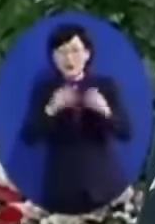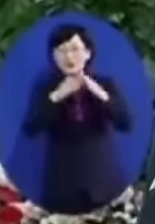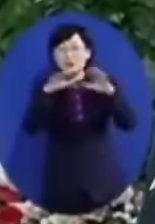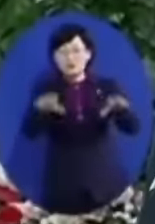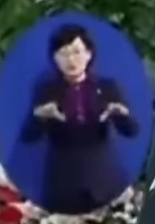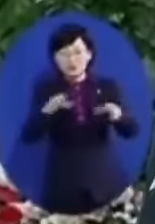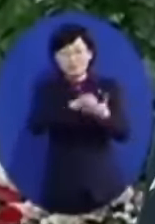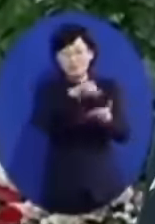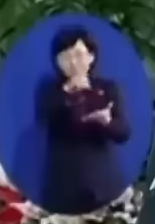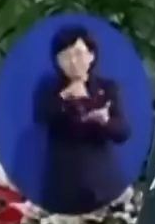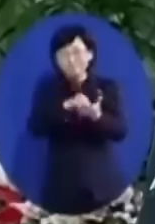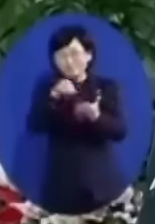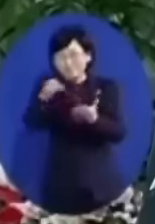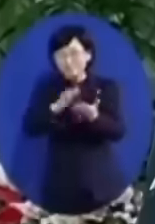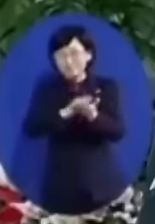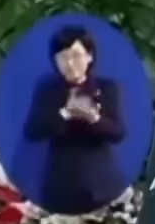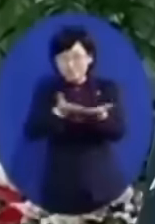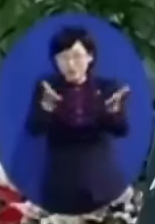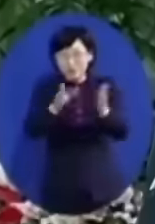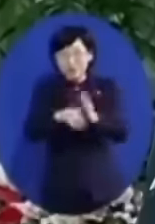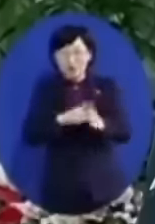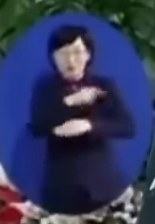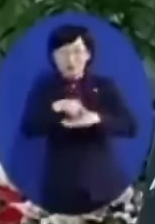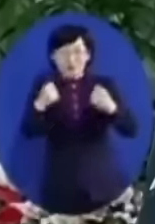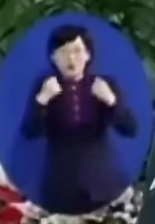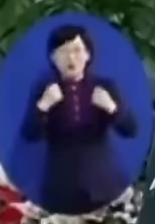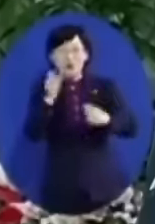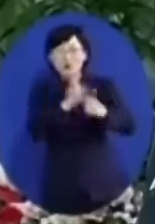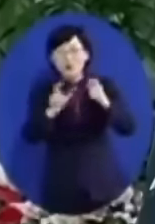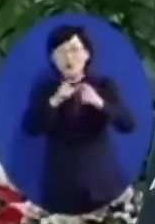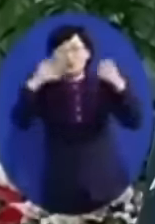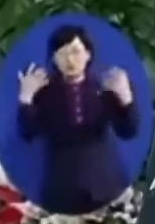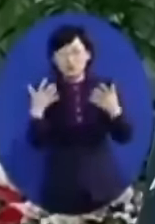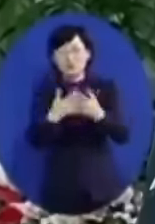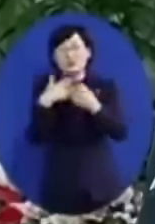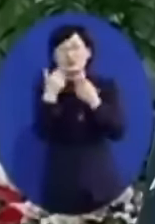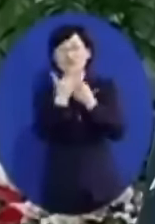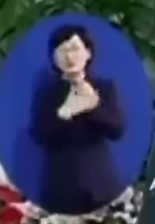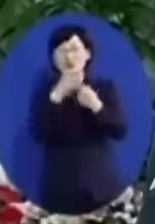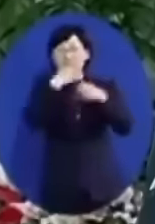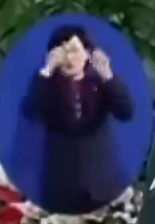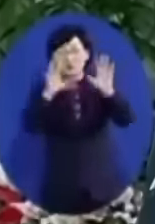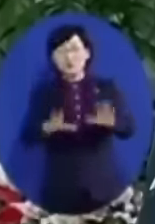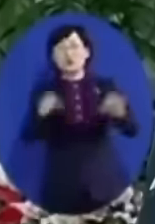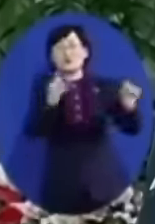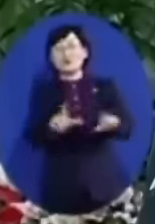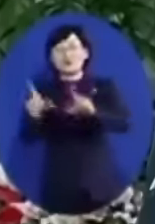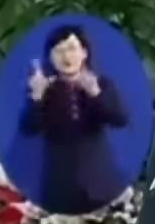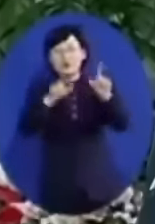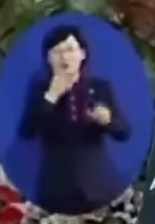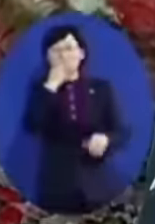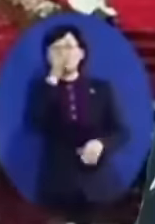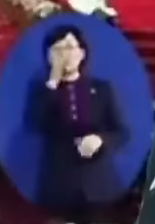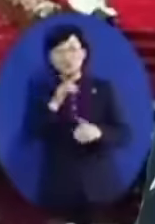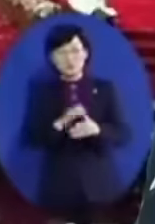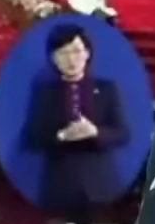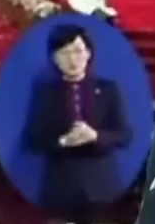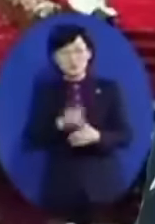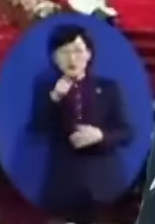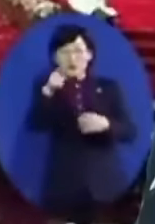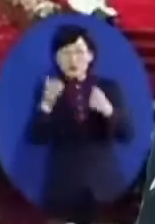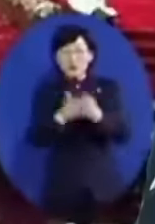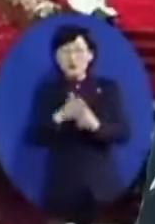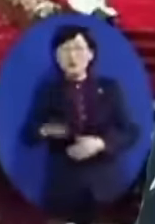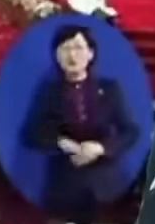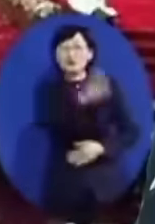주고 베풀 때 건강뿐만 아니라 더욱 풍성한 은혜와 축복의 삶을 살 수 있게 되는 것입니다. 그렇기 때문에 우리